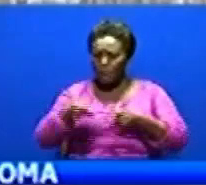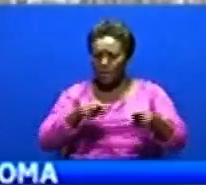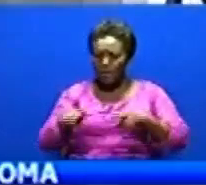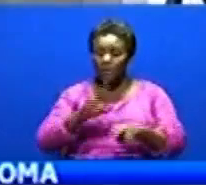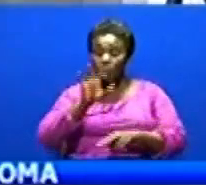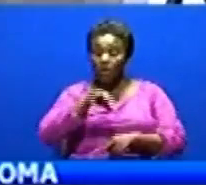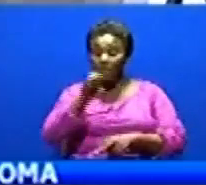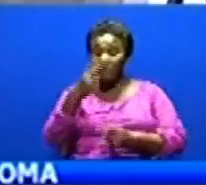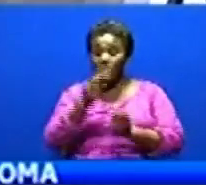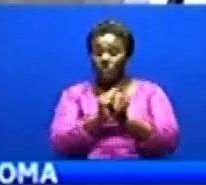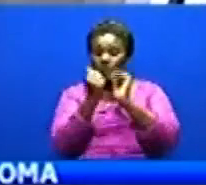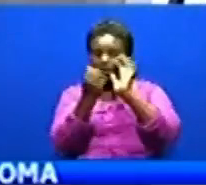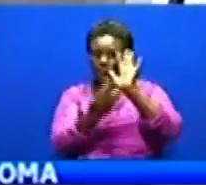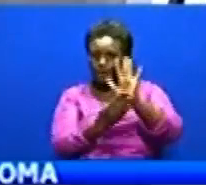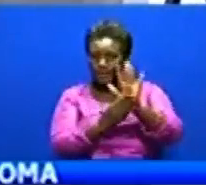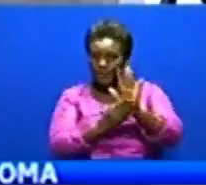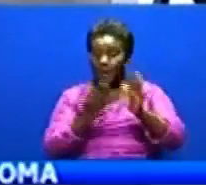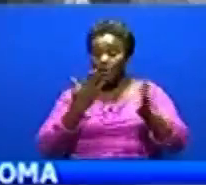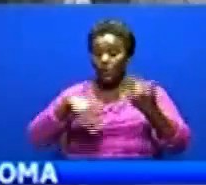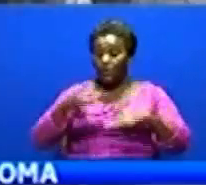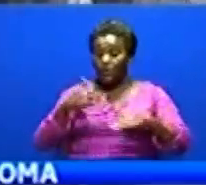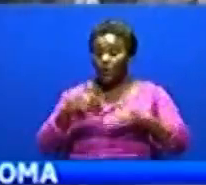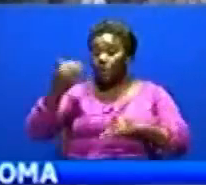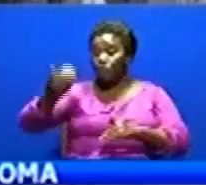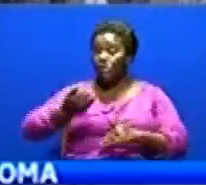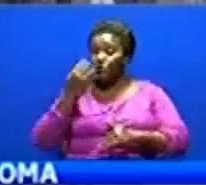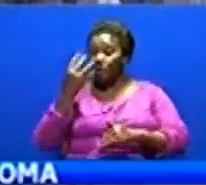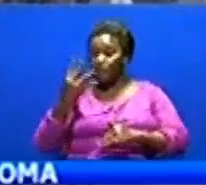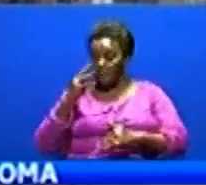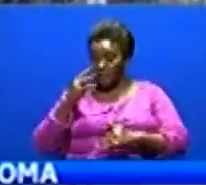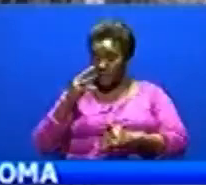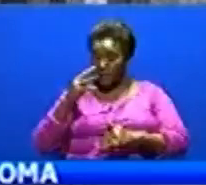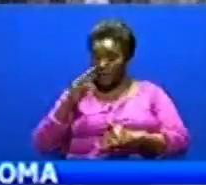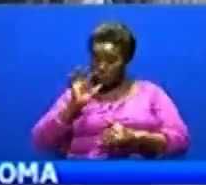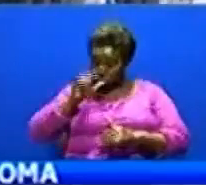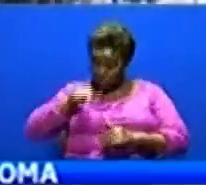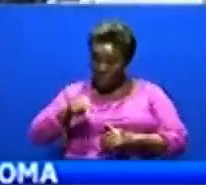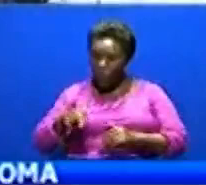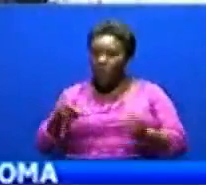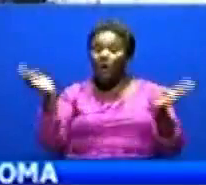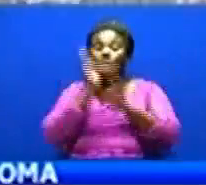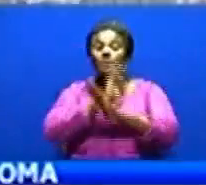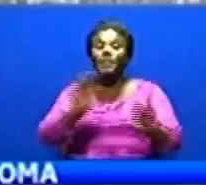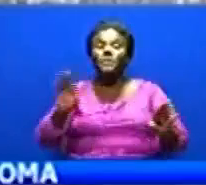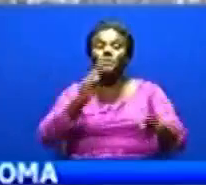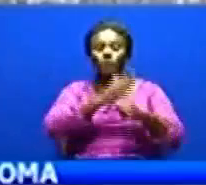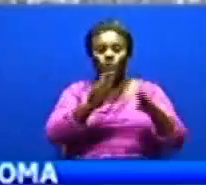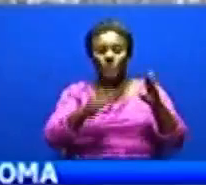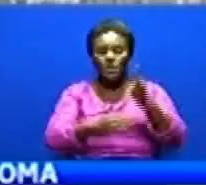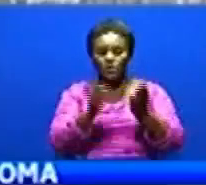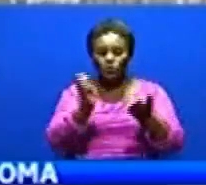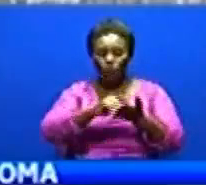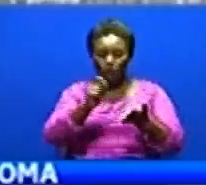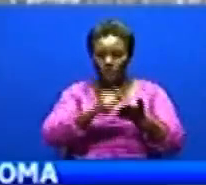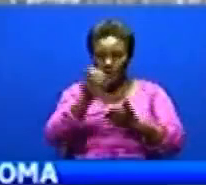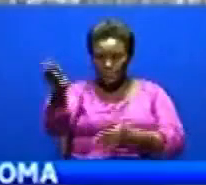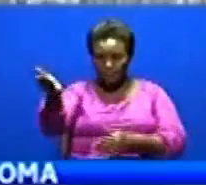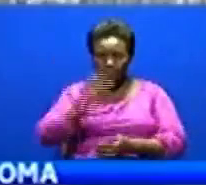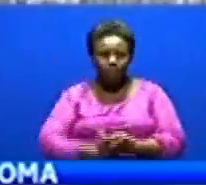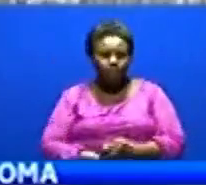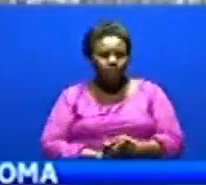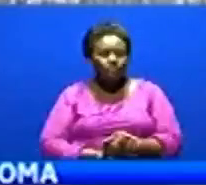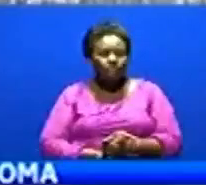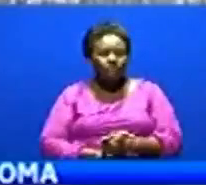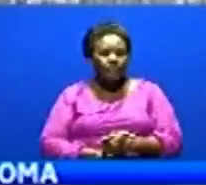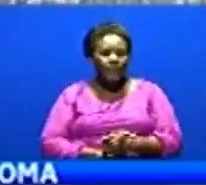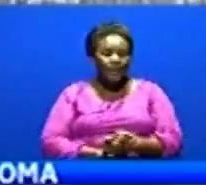unamtaka mkandarasi huyo hadi kufika Aprili 30 mwaka huu awe amekamilisha ujenzi kwa ajili ya fence,